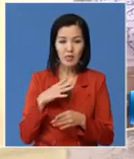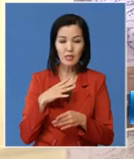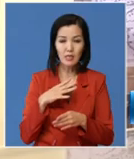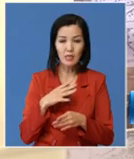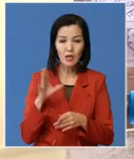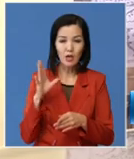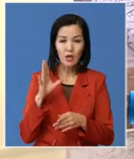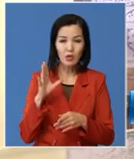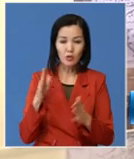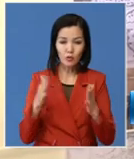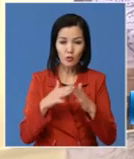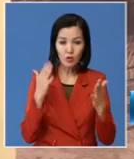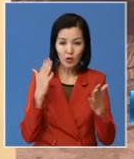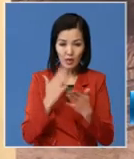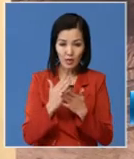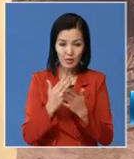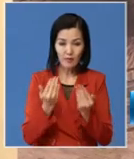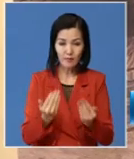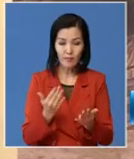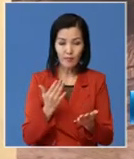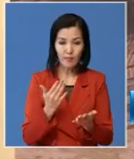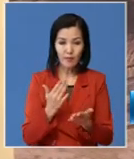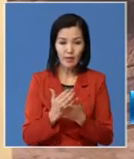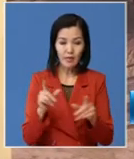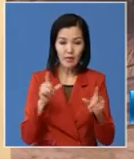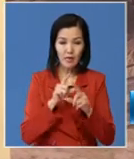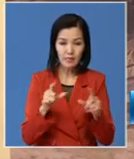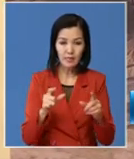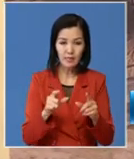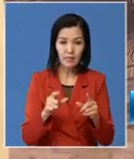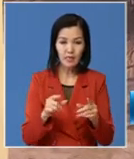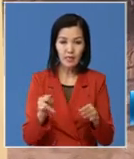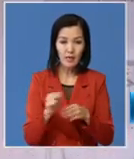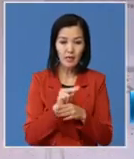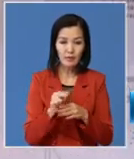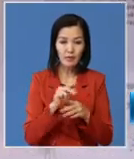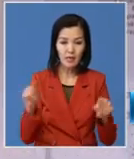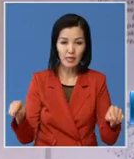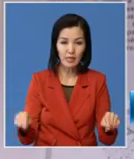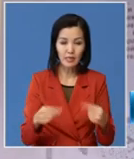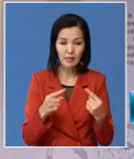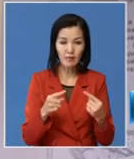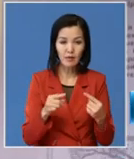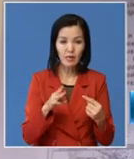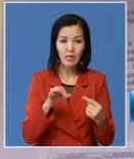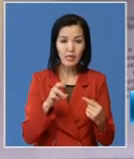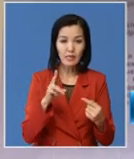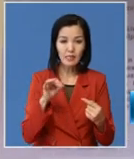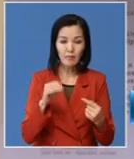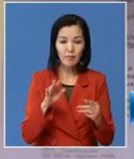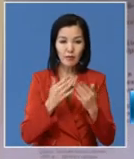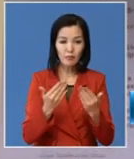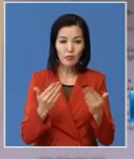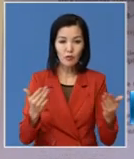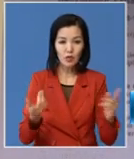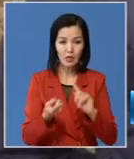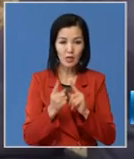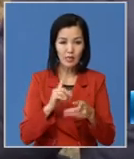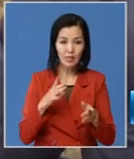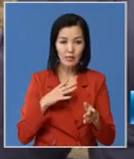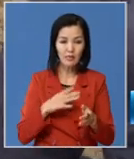жобасы «Омарбек Мерген» атты деректі фильмі көрерменге жол тартты. Кинокартина өткен ғасырдың 20-30 жылдары